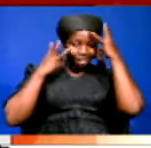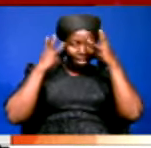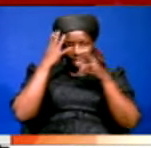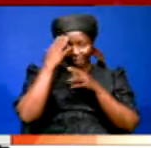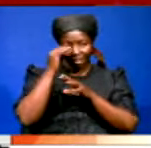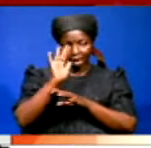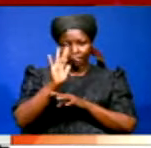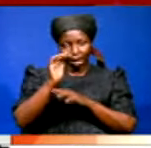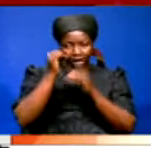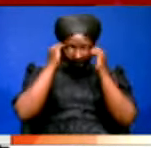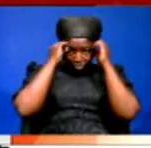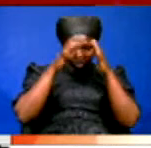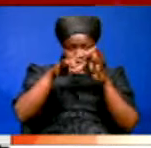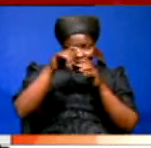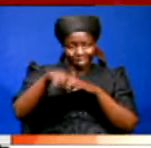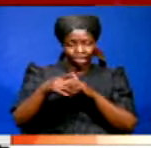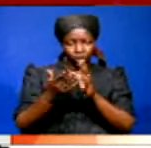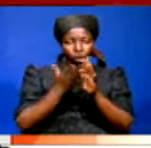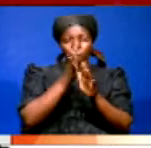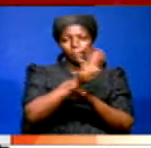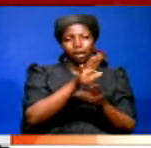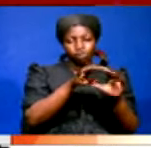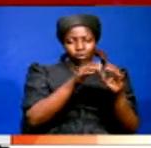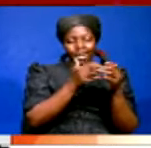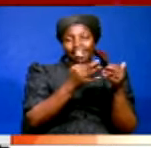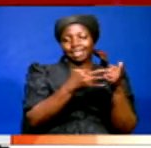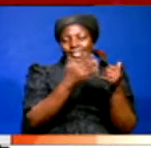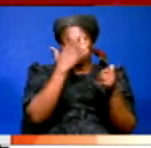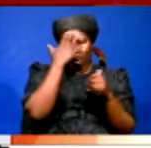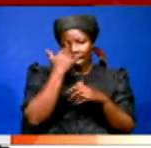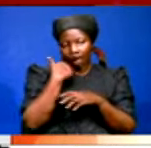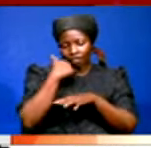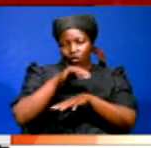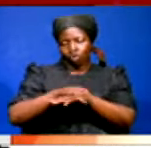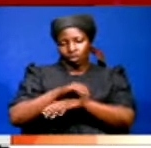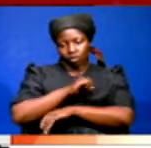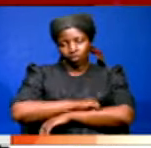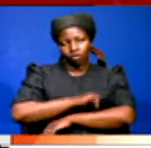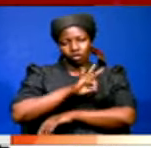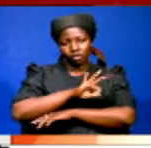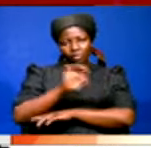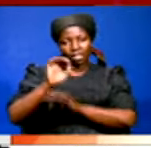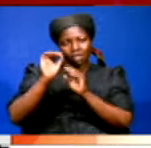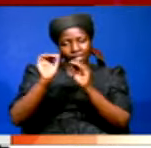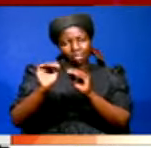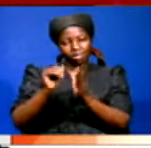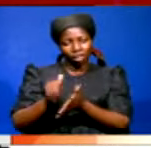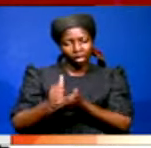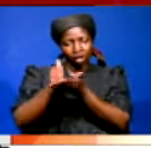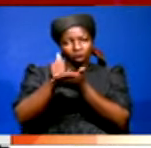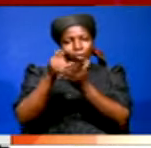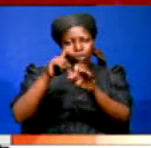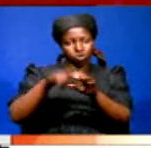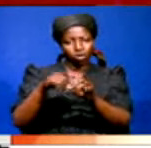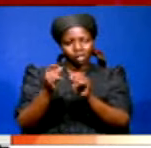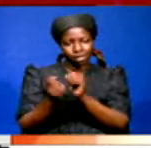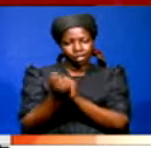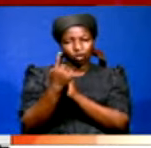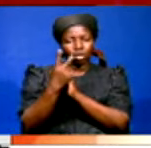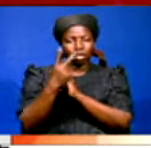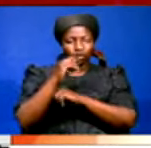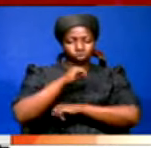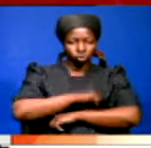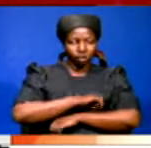kurudia darasa la nane baada ya kukosa kupata karo kumwezesha kujiunga na shule ya upili. Daphine Iminza aliyepata